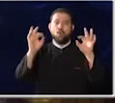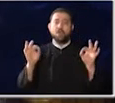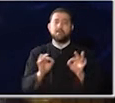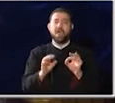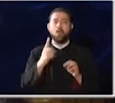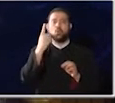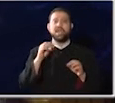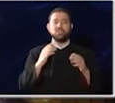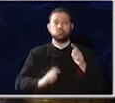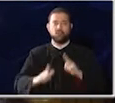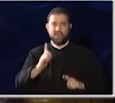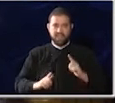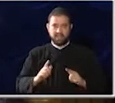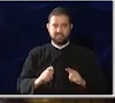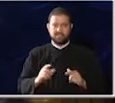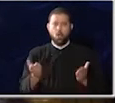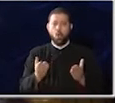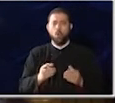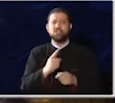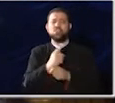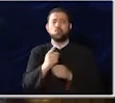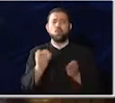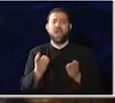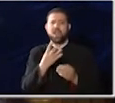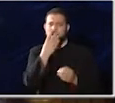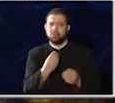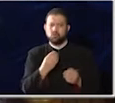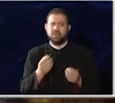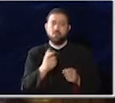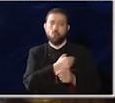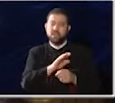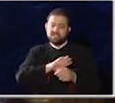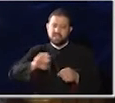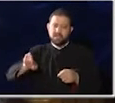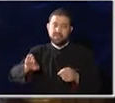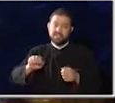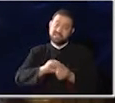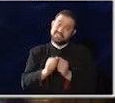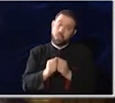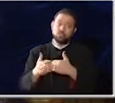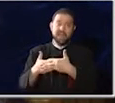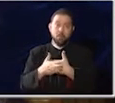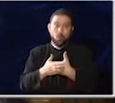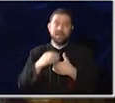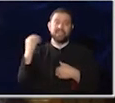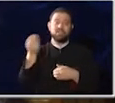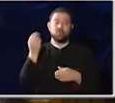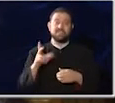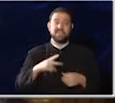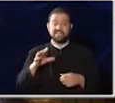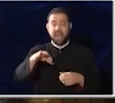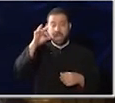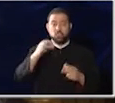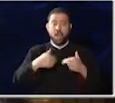ne deranjează poate să ne îndepărteze de Dumnezeu sau poate să ne apropie de Dumnezeu. Este